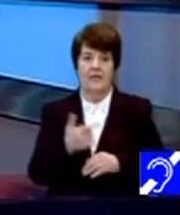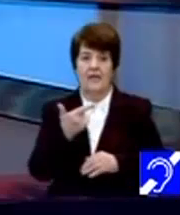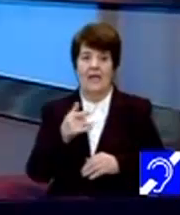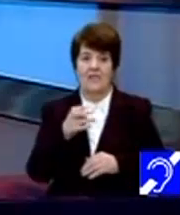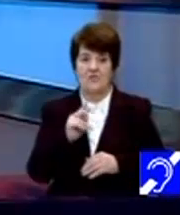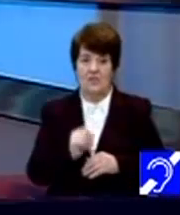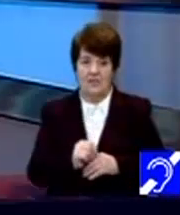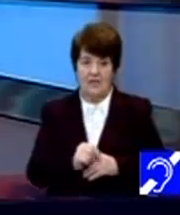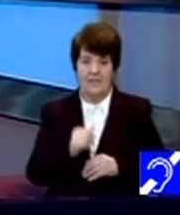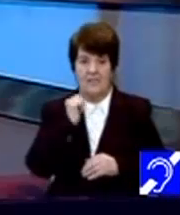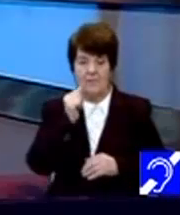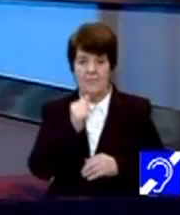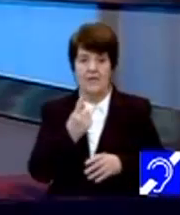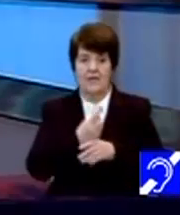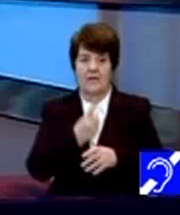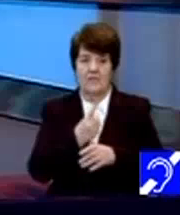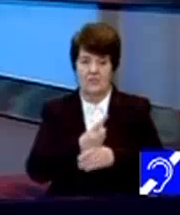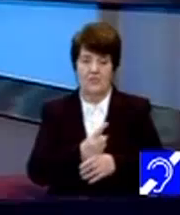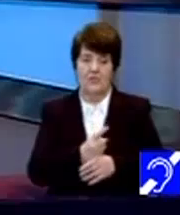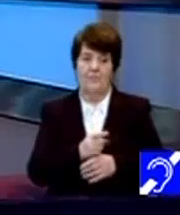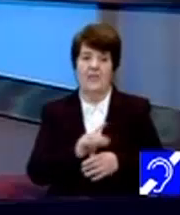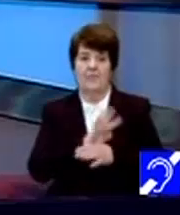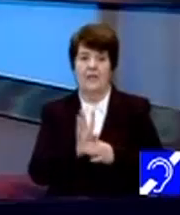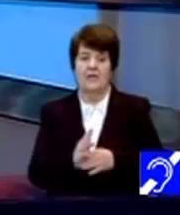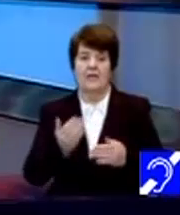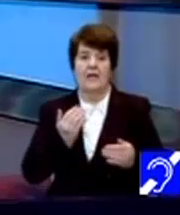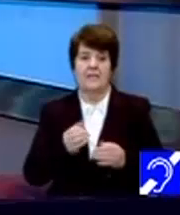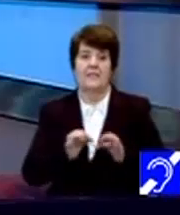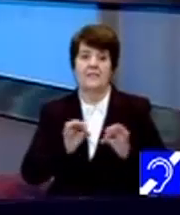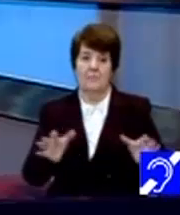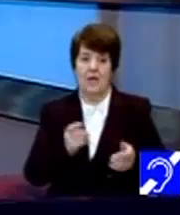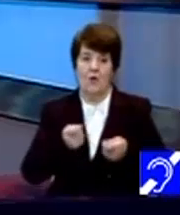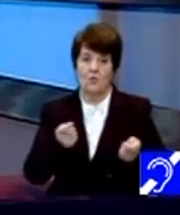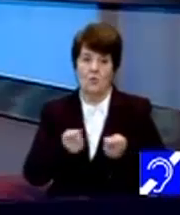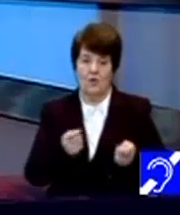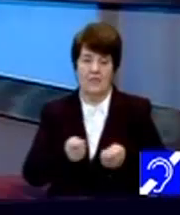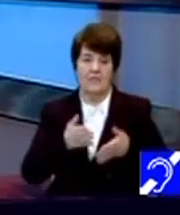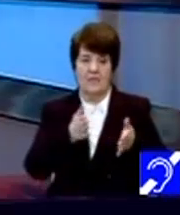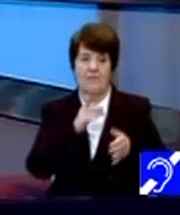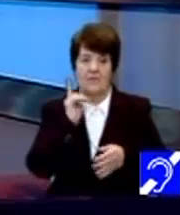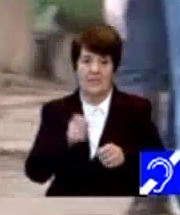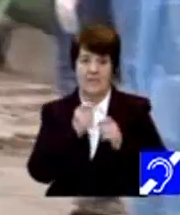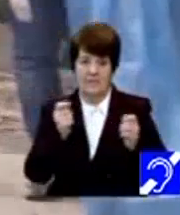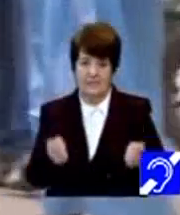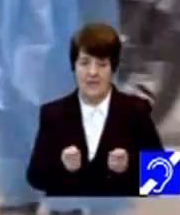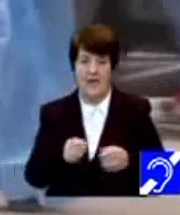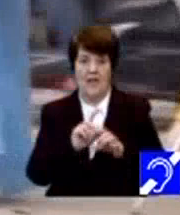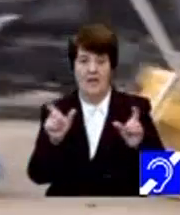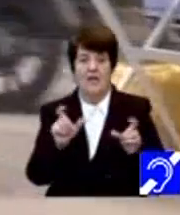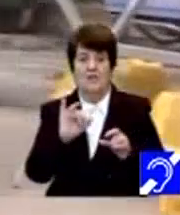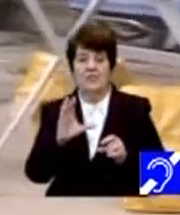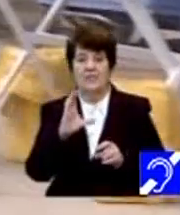Știri externe acum. Grecia relaxează de mâine unele restricții antipandemice. Înainte de sărbători, autoritățile au dat undă verde pentru